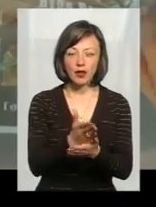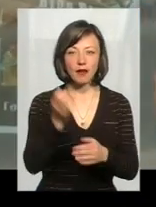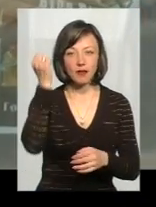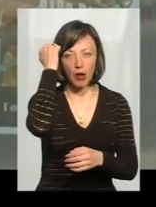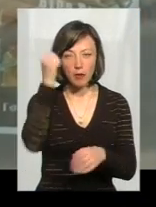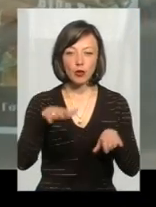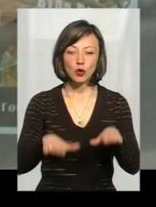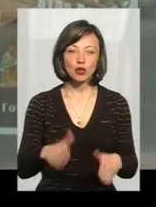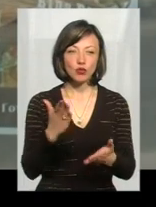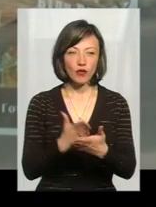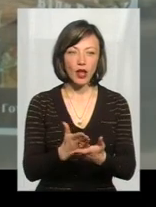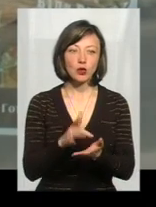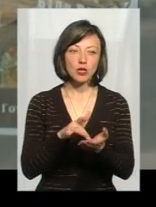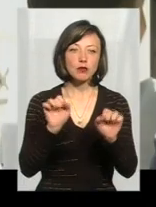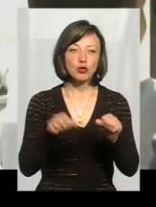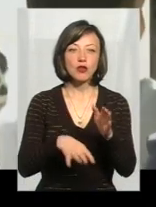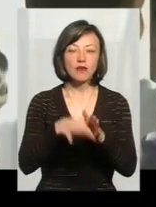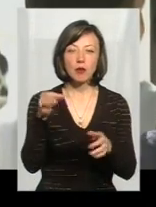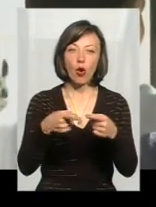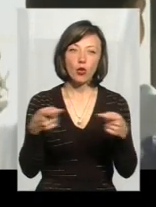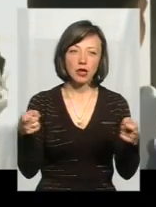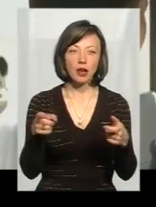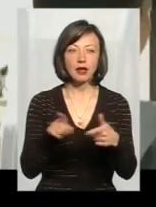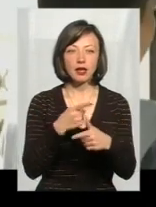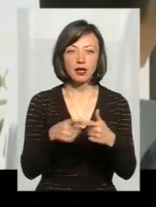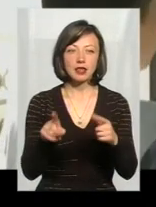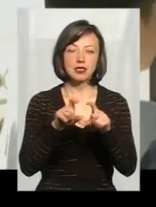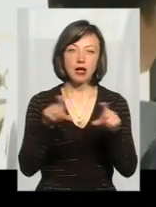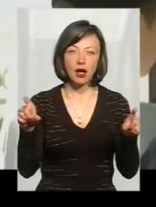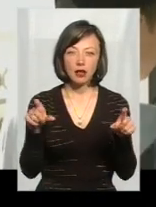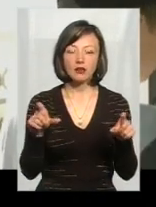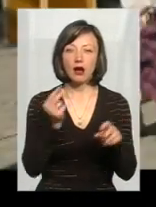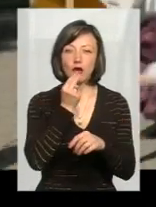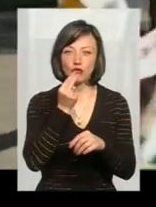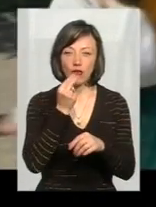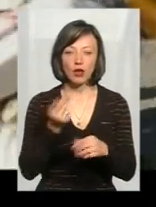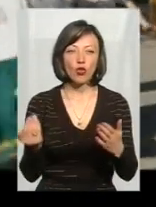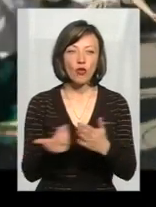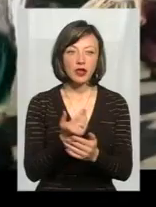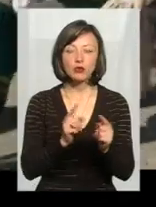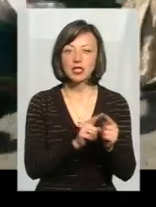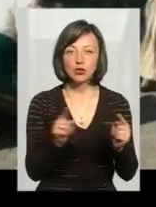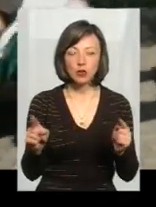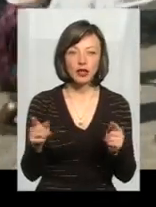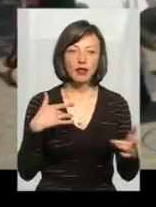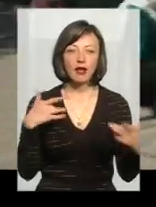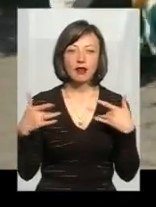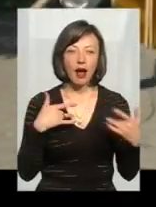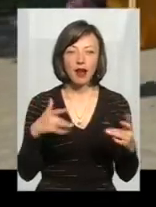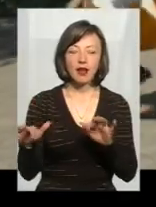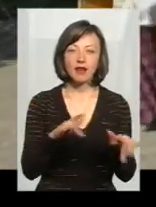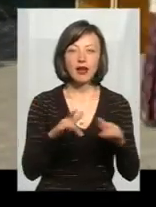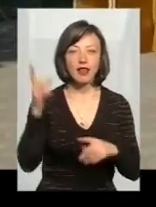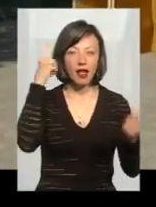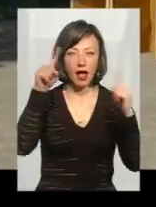їх розташування, а також туристи можуть вибрати готель чи хостел і заклад громадського харчування. Новинкою сезону ставить театральний квест «Легенди